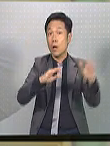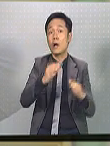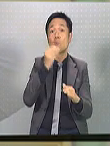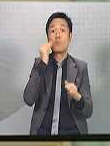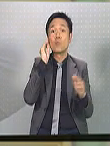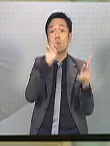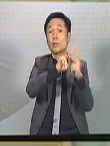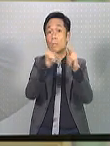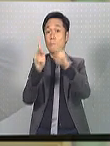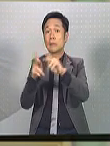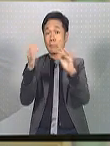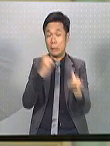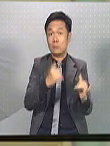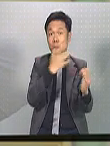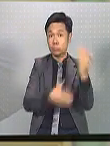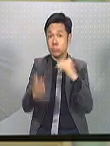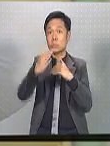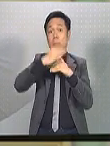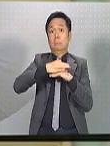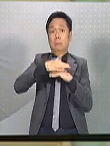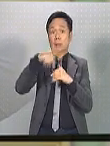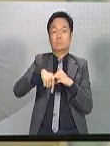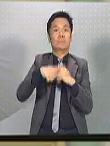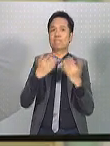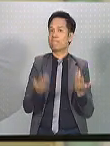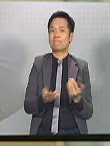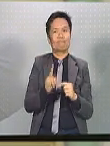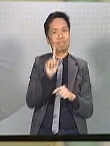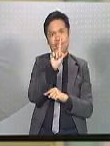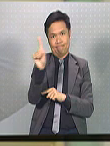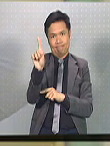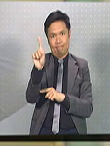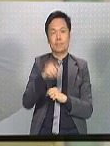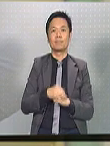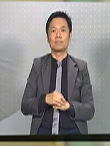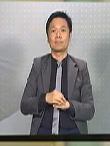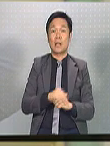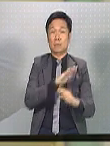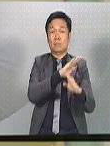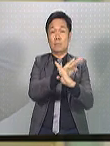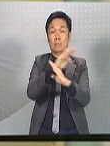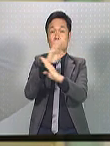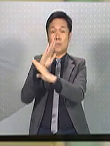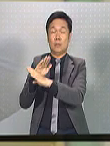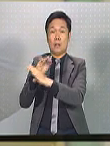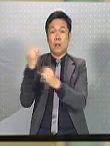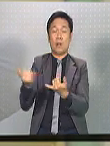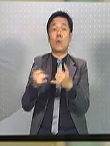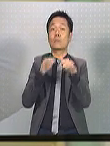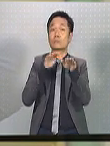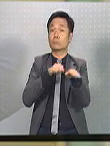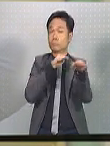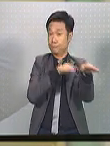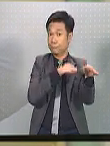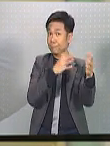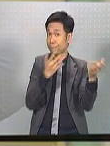untuk kembali ke tempat kerja masing-masing jadi di sekatan tersebut memandu pemandu diminta